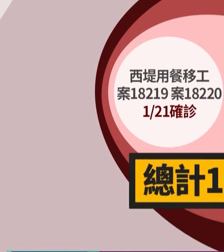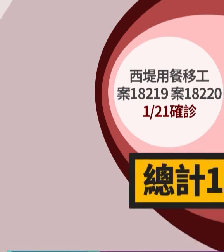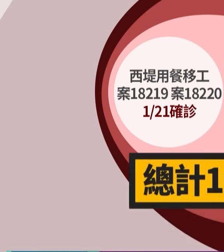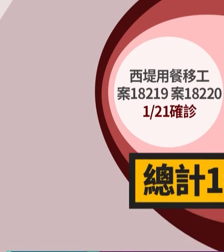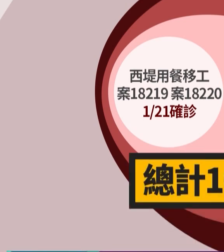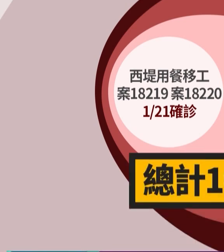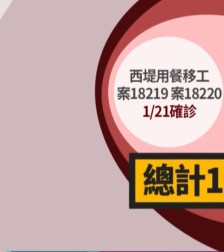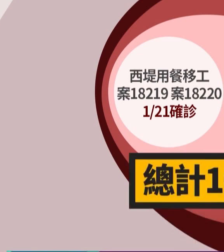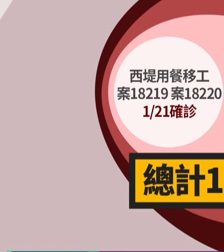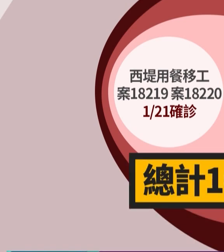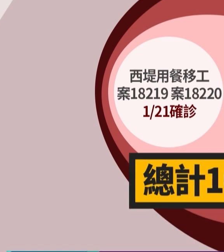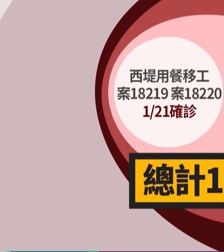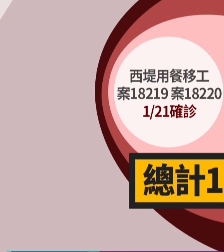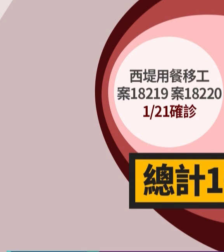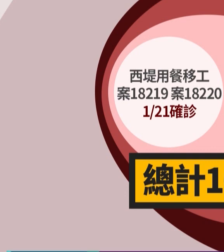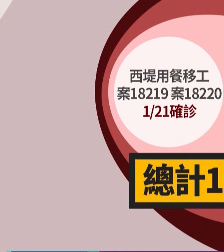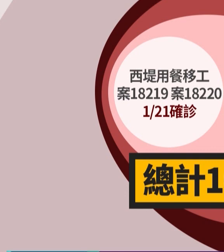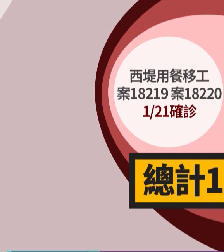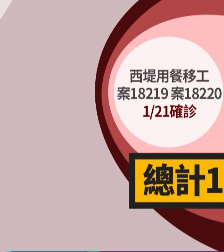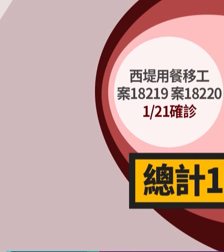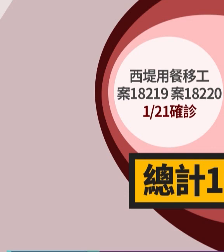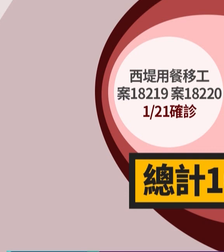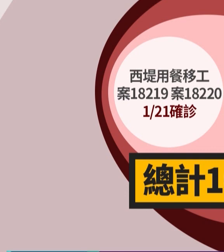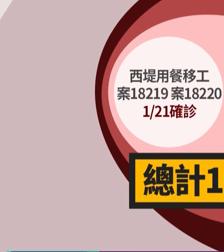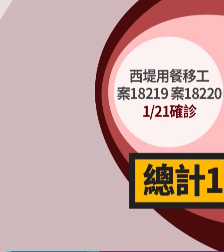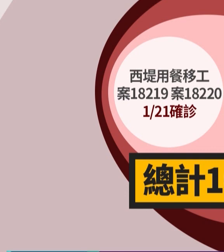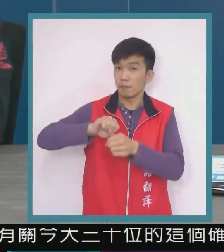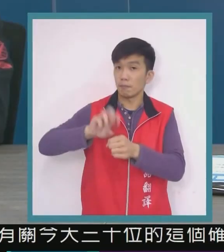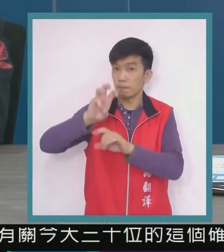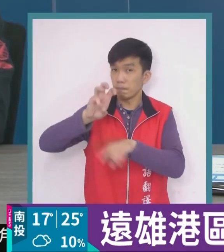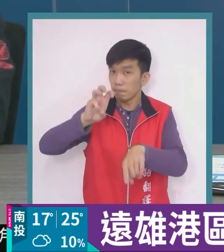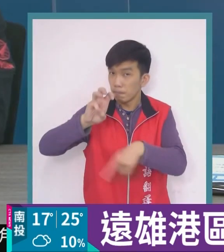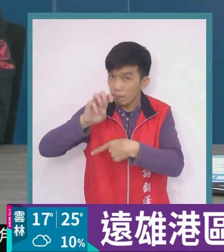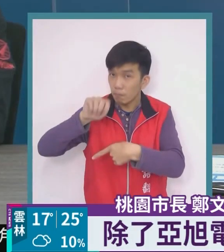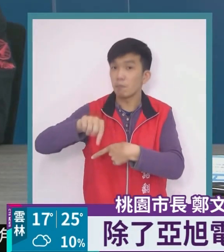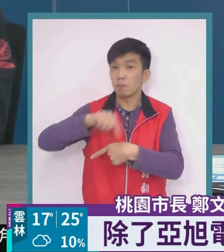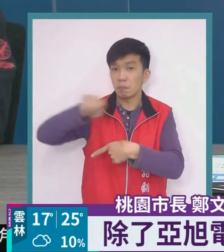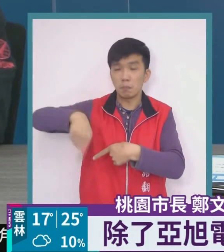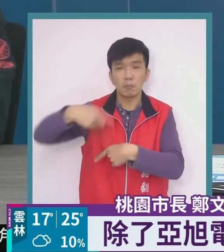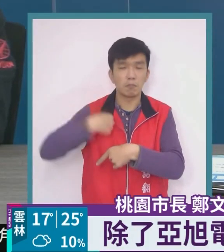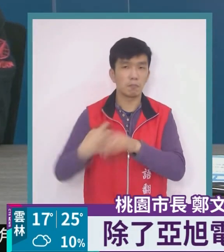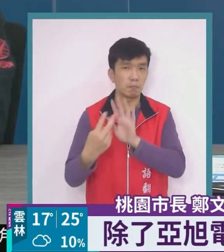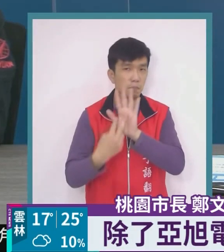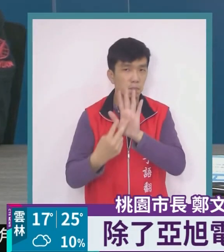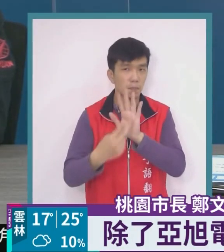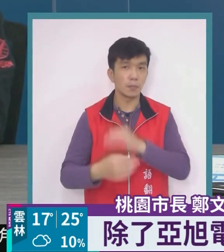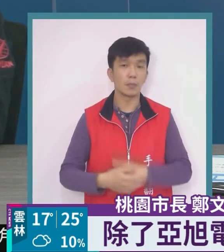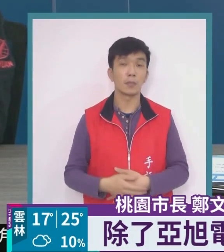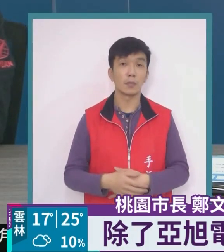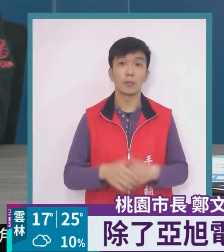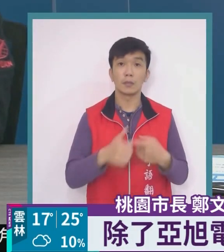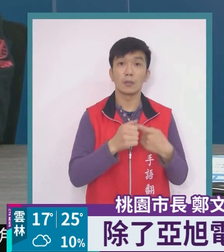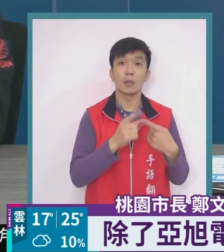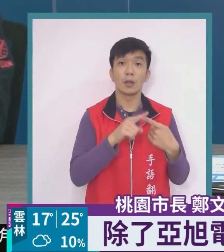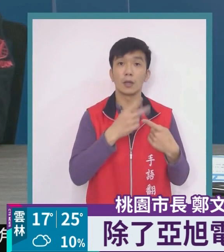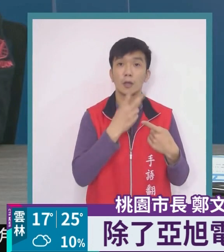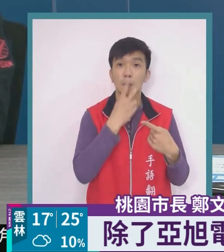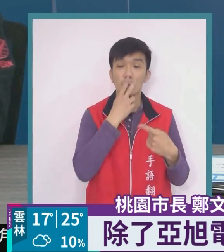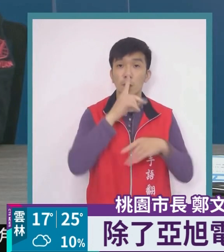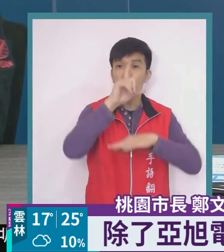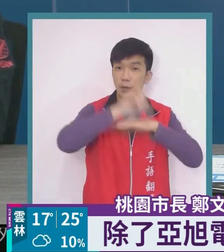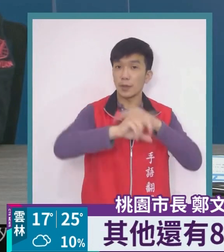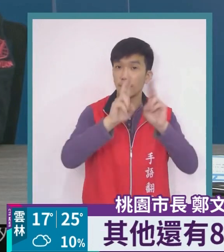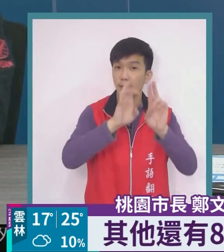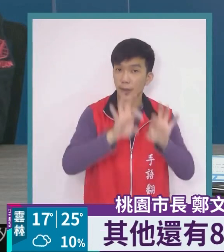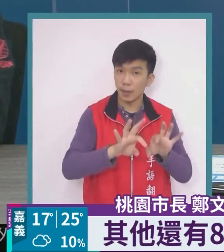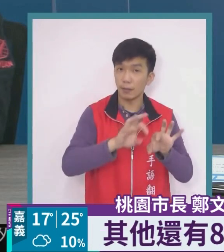有100人染疫，当中就有69名外籍移工。 除了亚旭电脑新增3位之外，那么